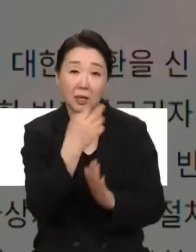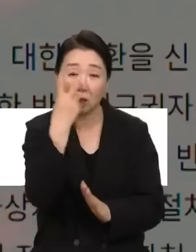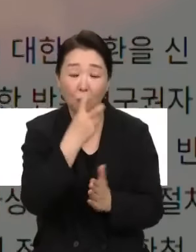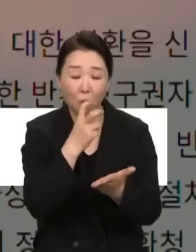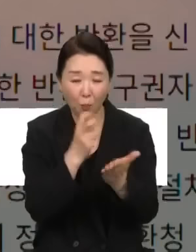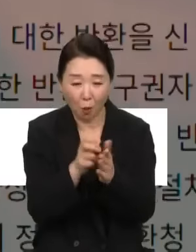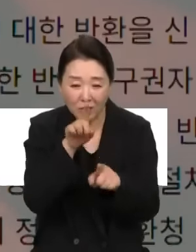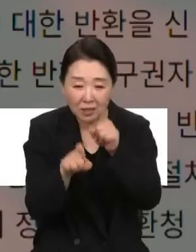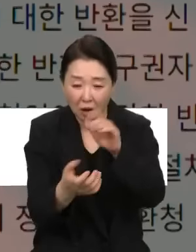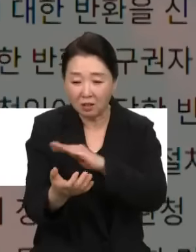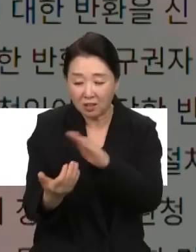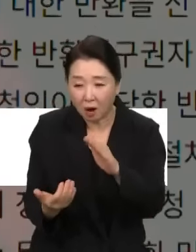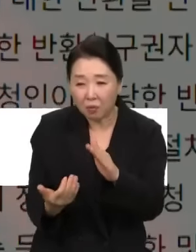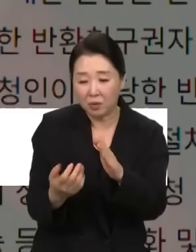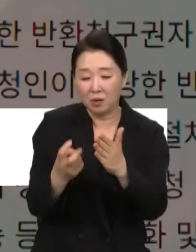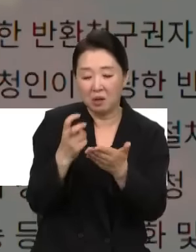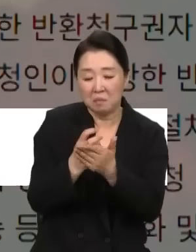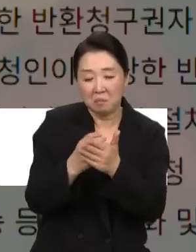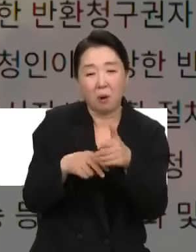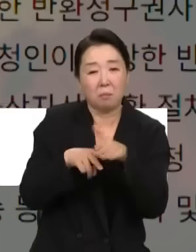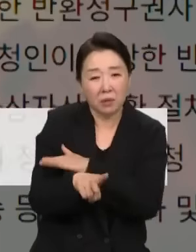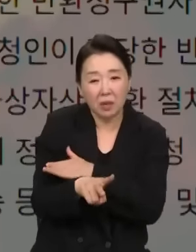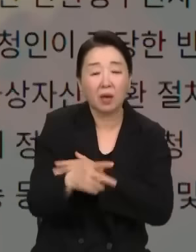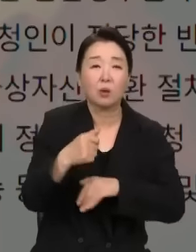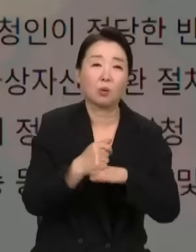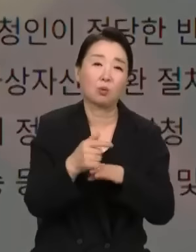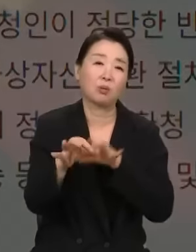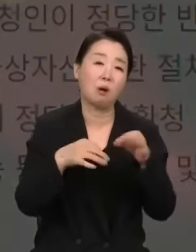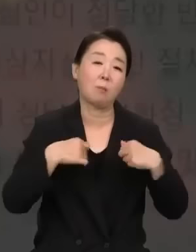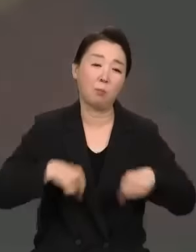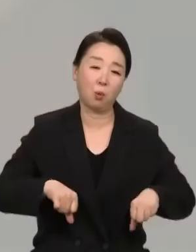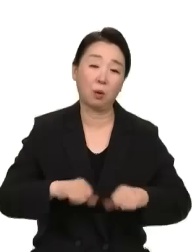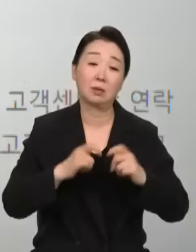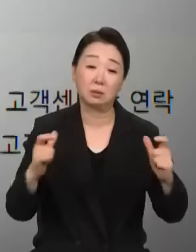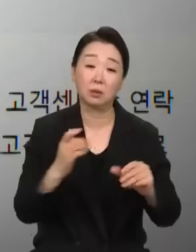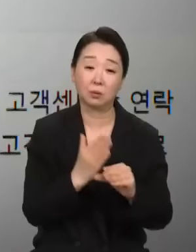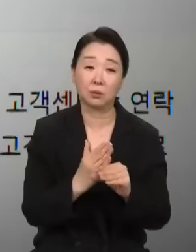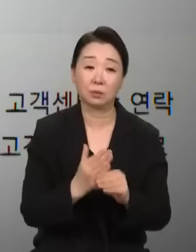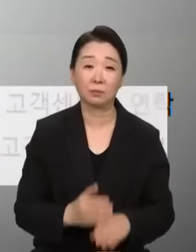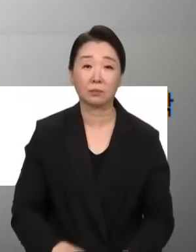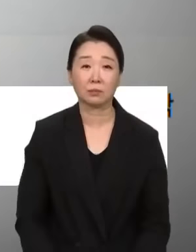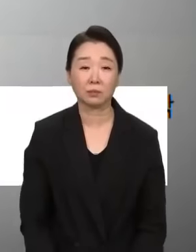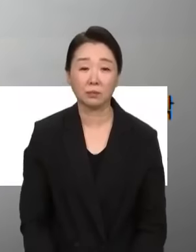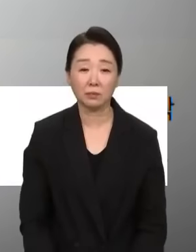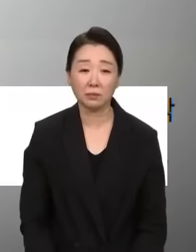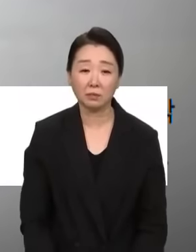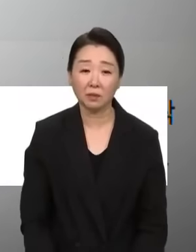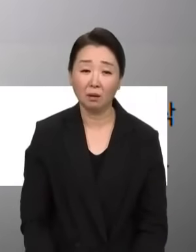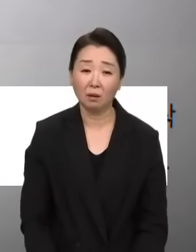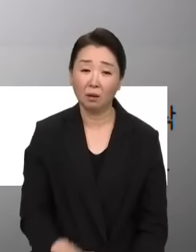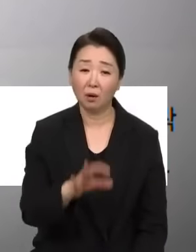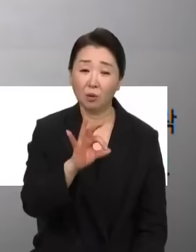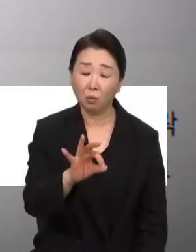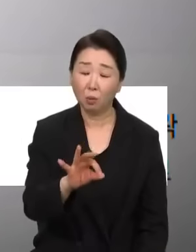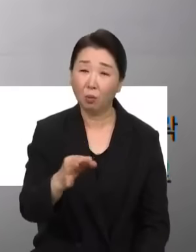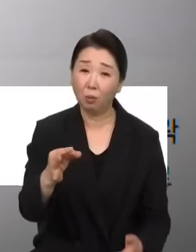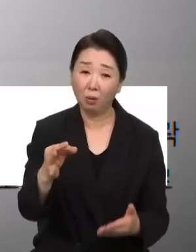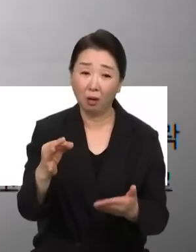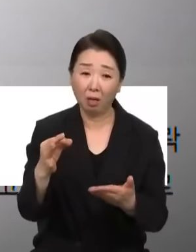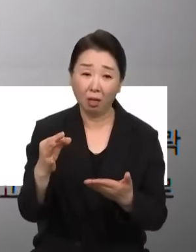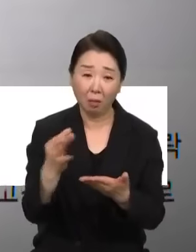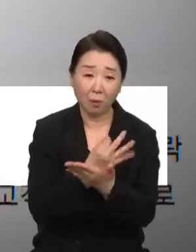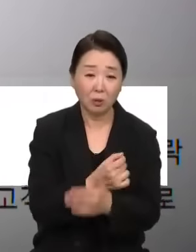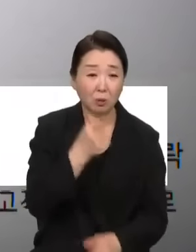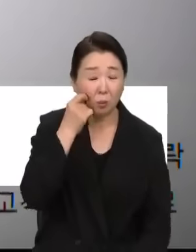앞서 교제를 피해 영업을 포기하는 곳이 늘어난 겁니다 피 돈도 못 버는데 그 나중에 발목 잡힐 것